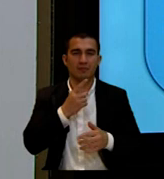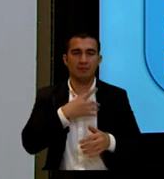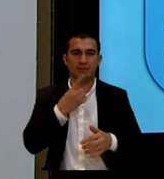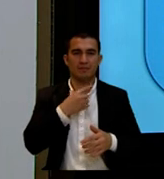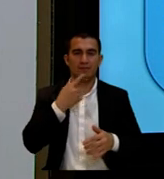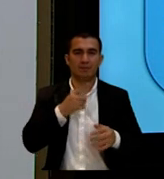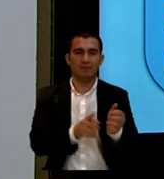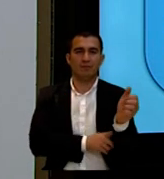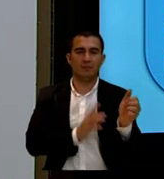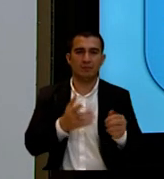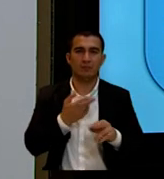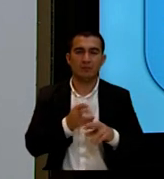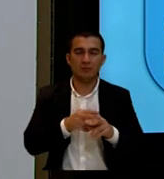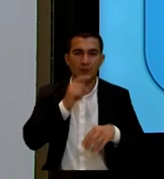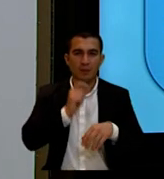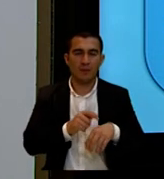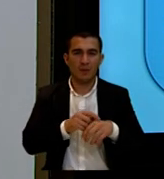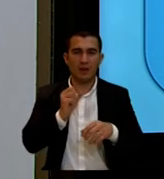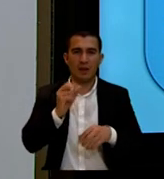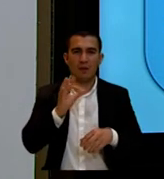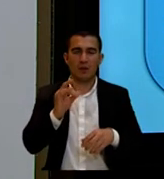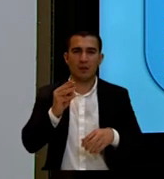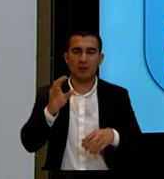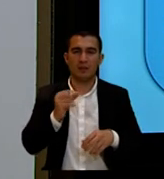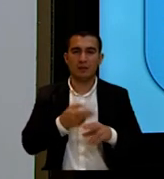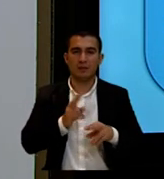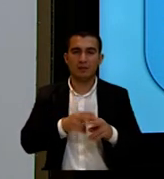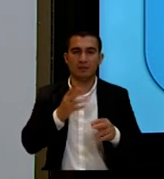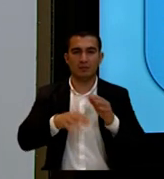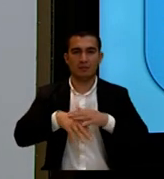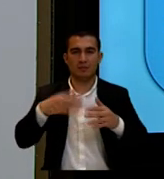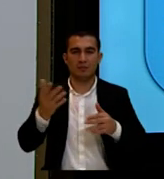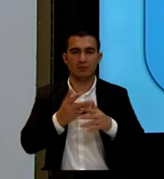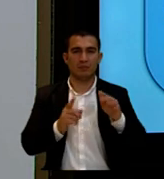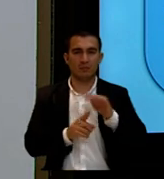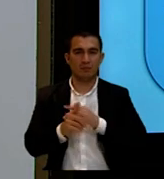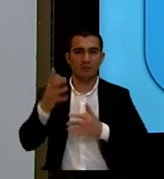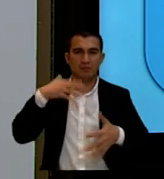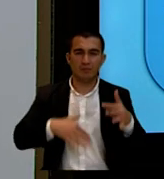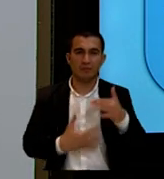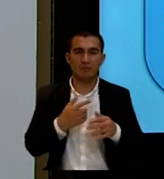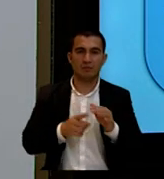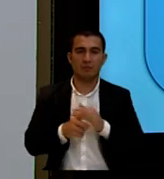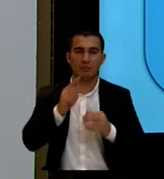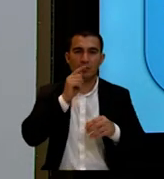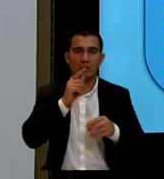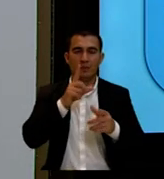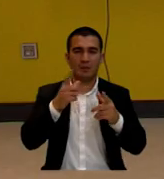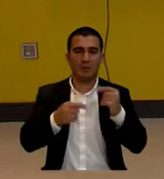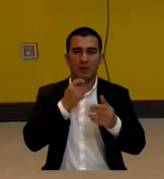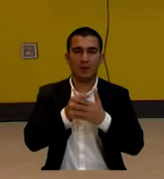ta'minlaydi. Qushlarda aorta o'ngdan aylanishi bilan sut emizuvchilardan farq